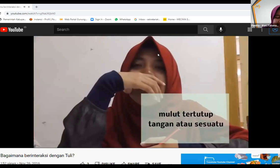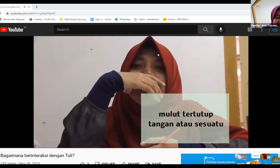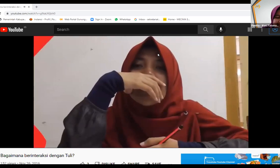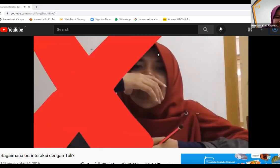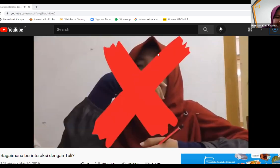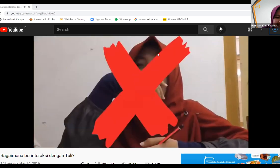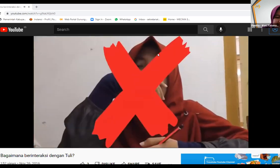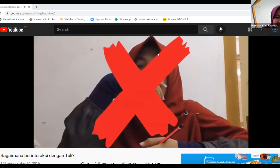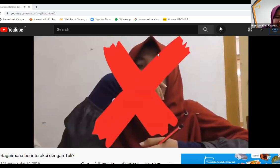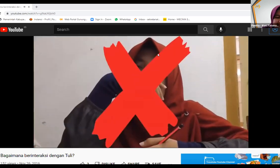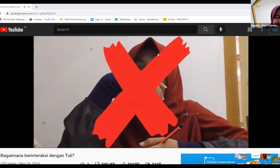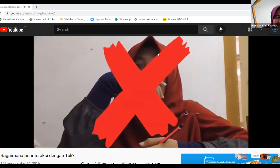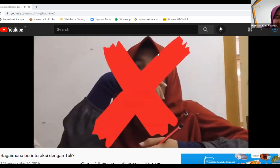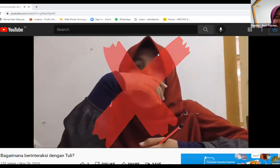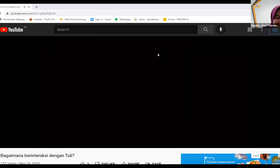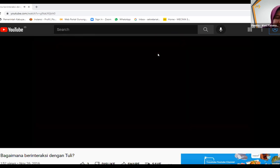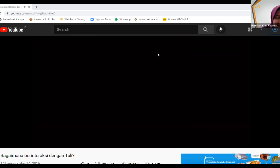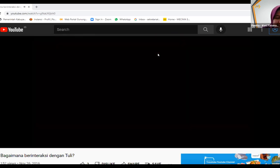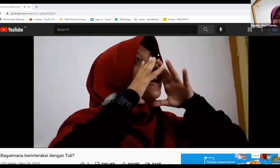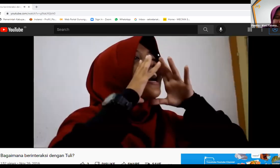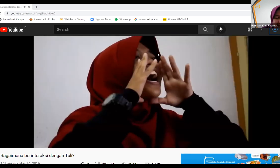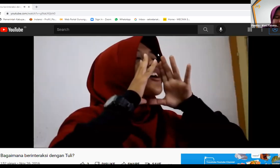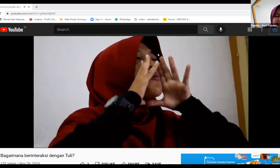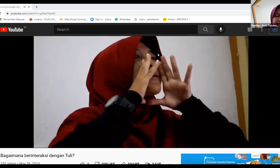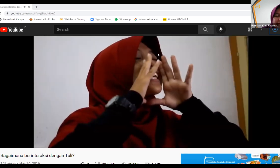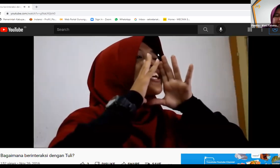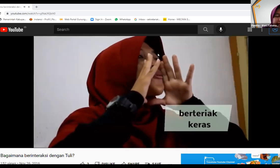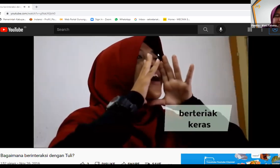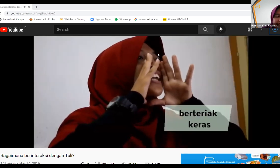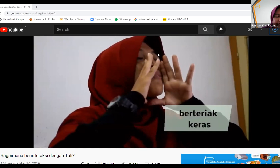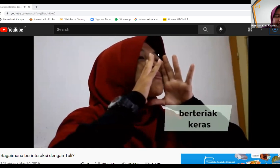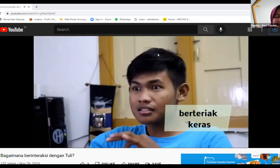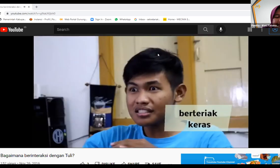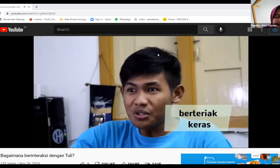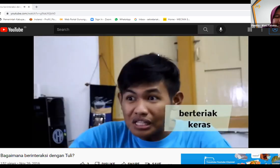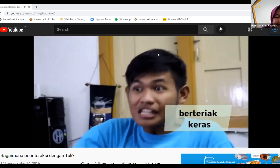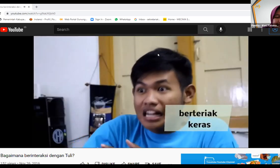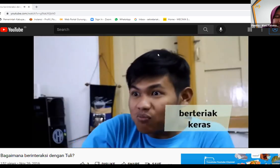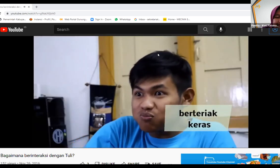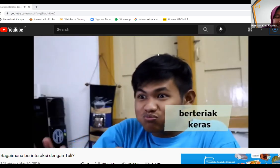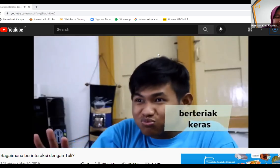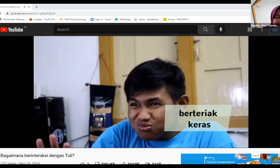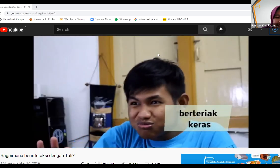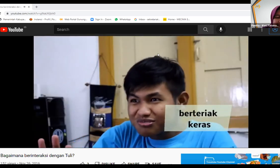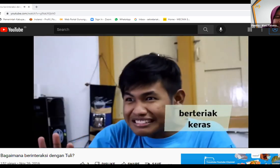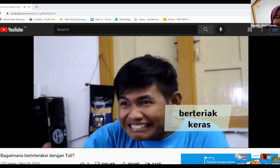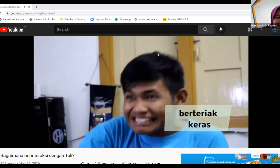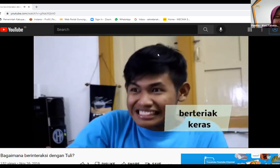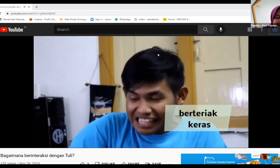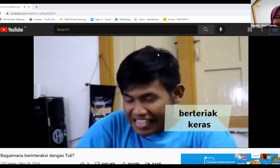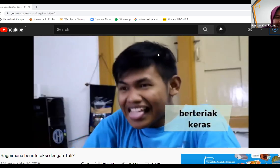longsong anak perawan Aku mau pergi keluar kamu mau ikut nggak